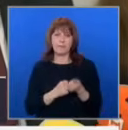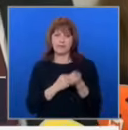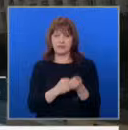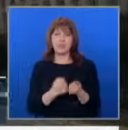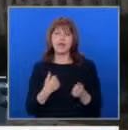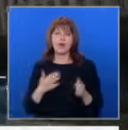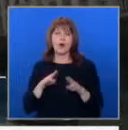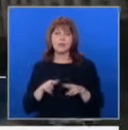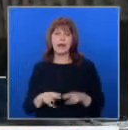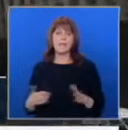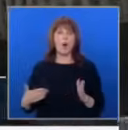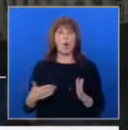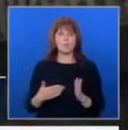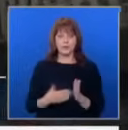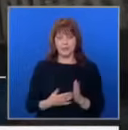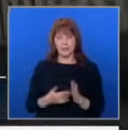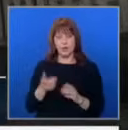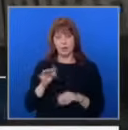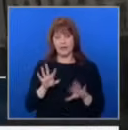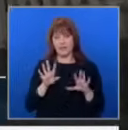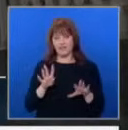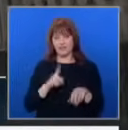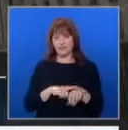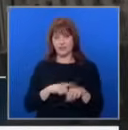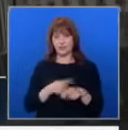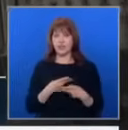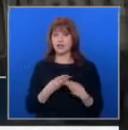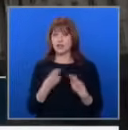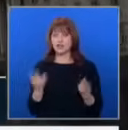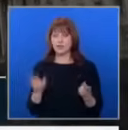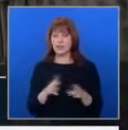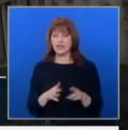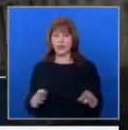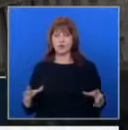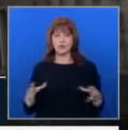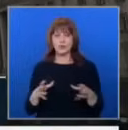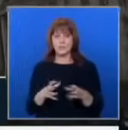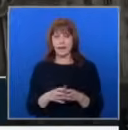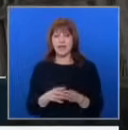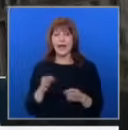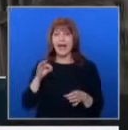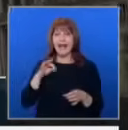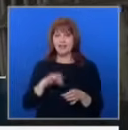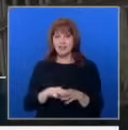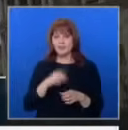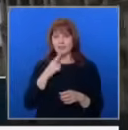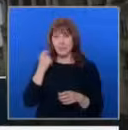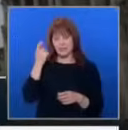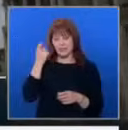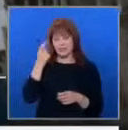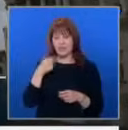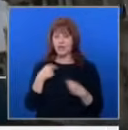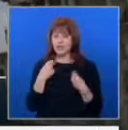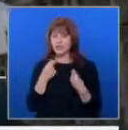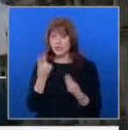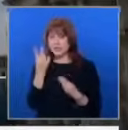като опозиция. Утре в 9 часа ще бъде открито 50-тото народно събрание. Гласуването за председател ще даде индикация дали този парламент може